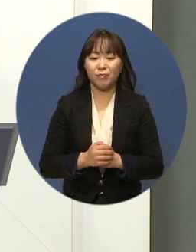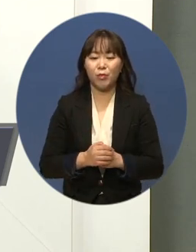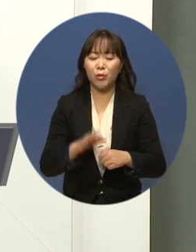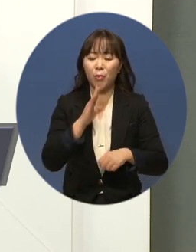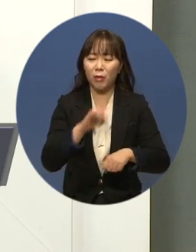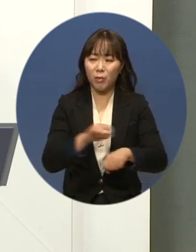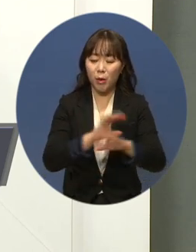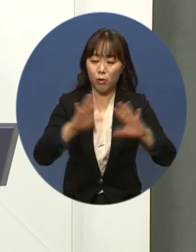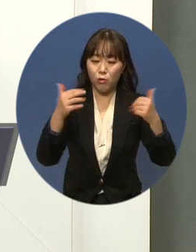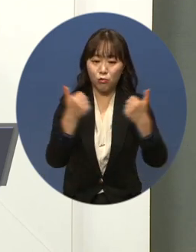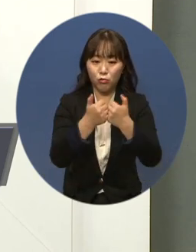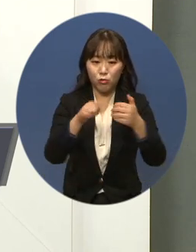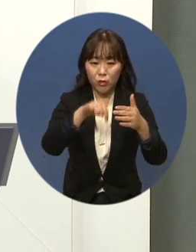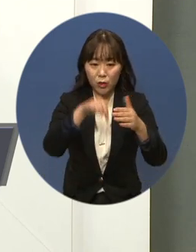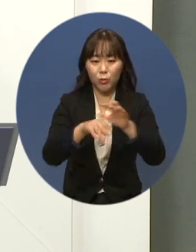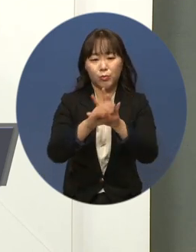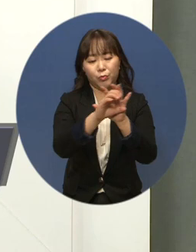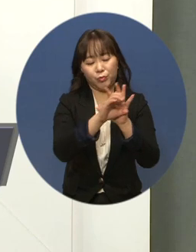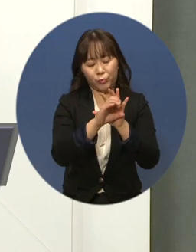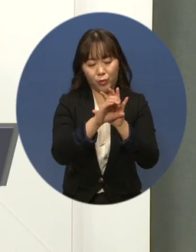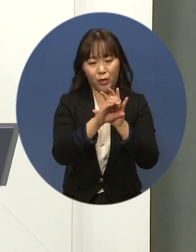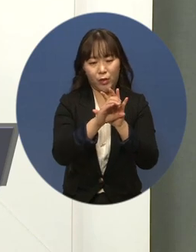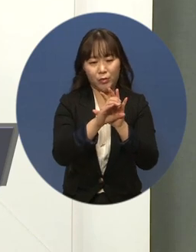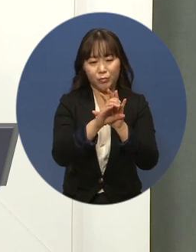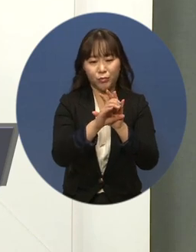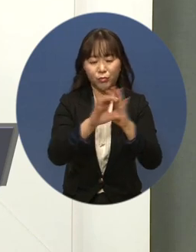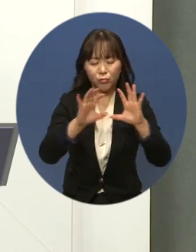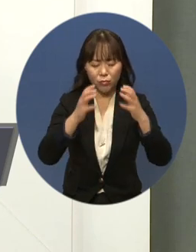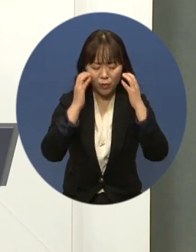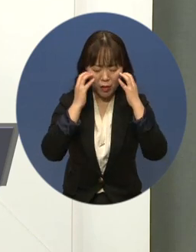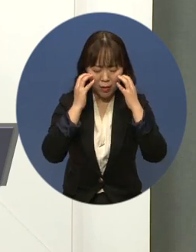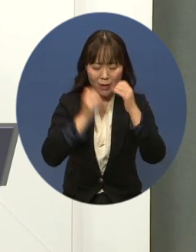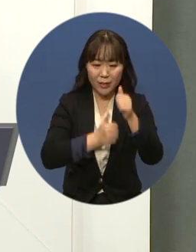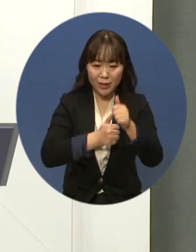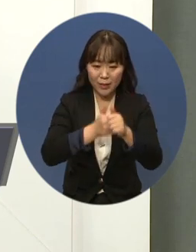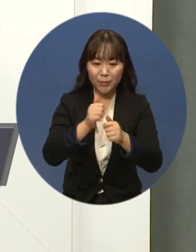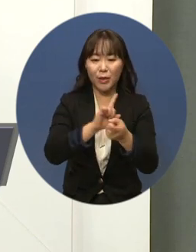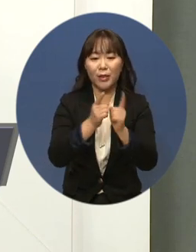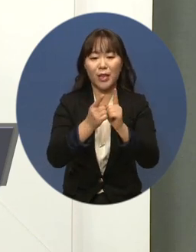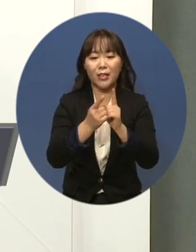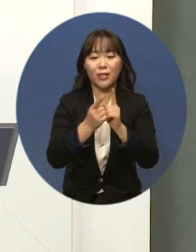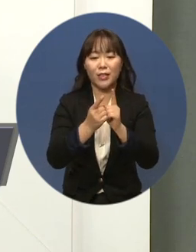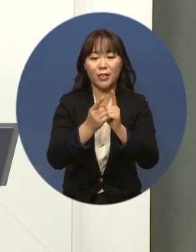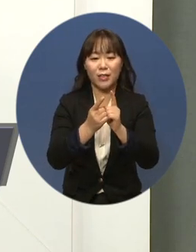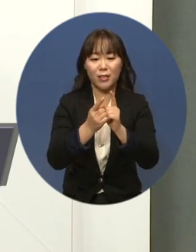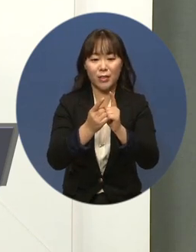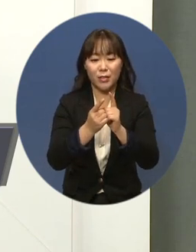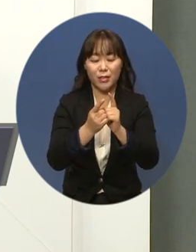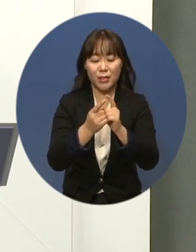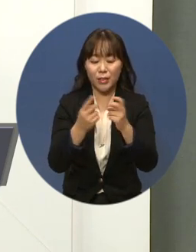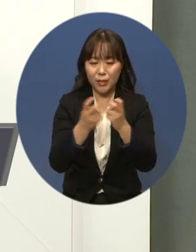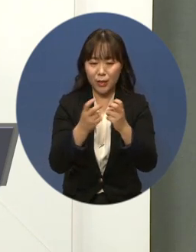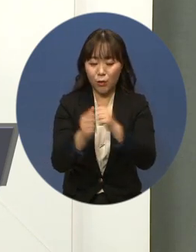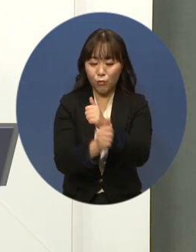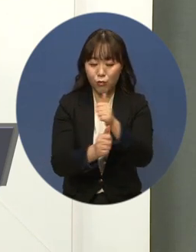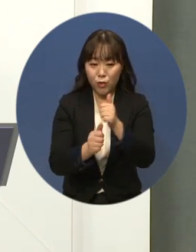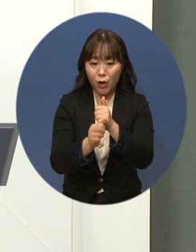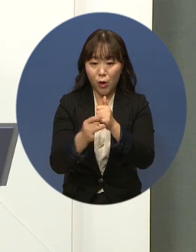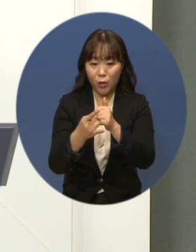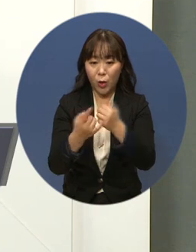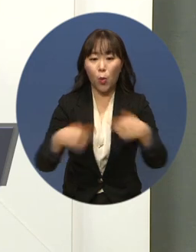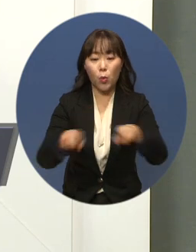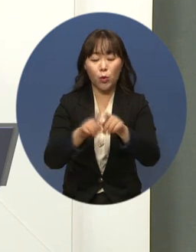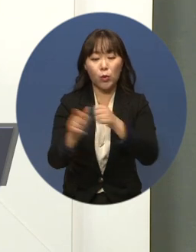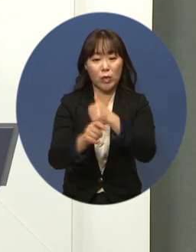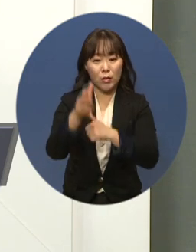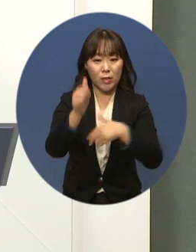남달리 국회에서 코로나19 사태 극복 대책위원회 공동위원장을 좀 맡고 계시죠? 예.